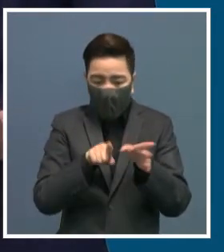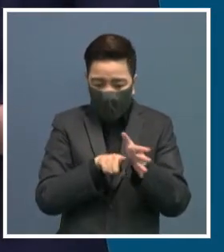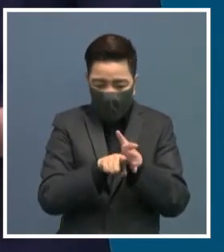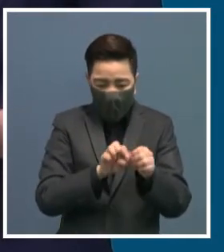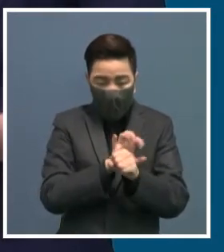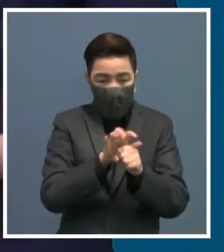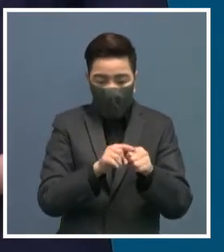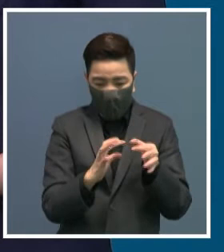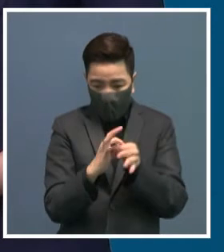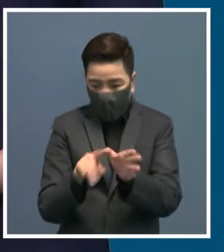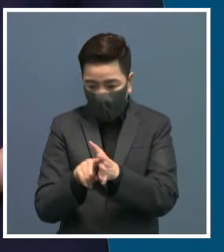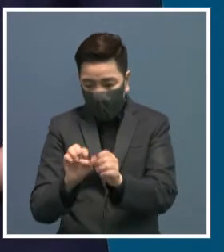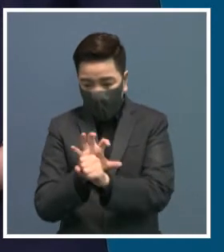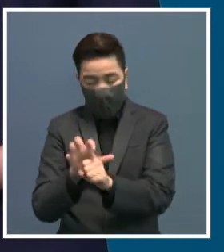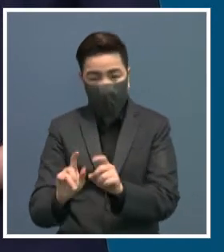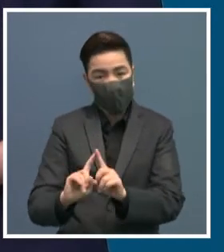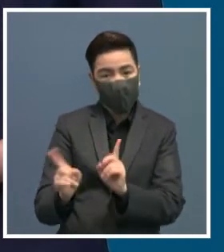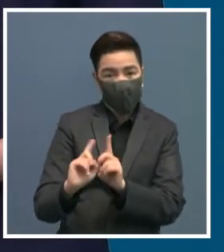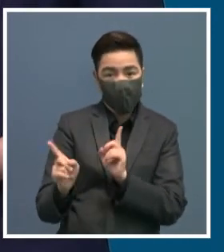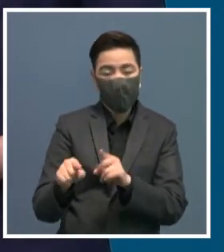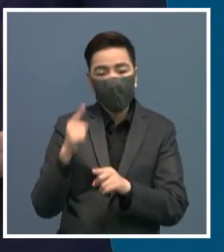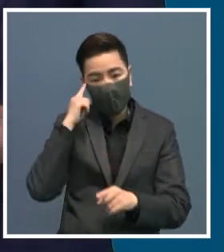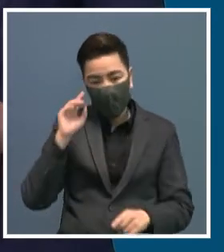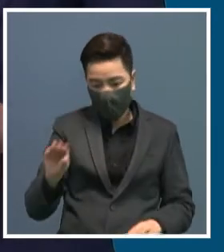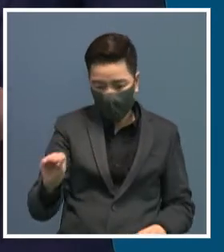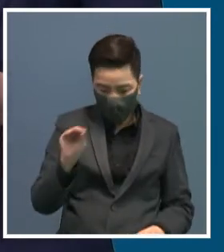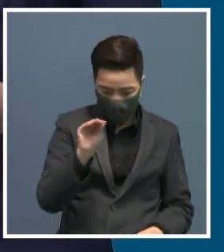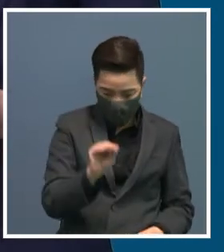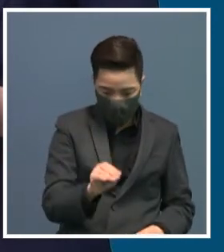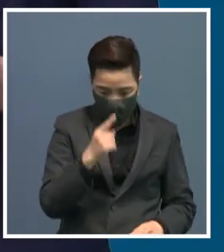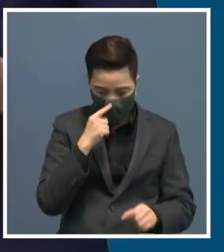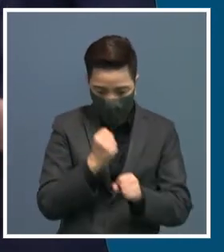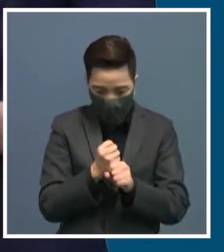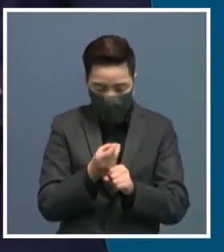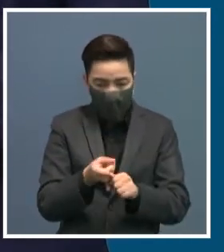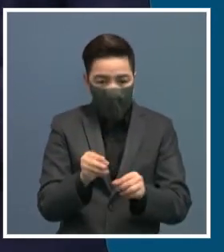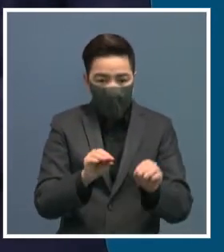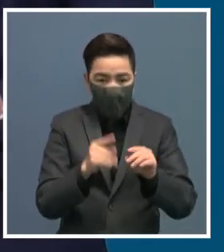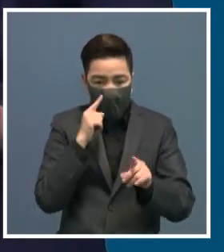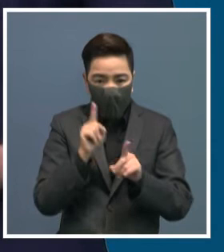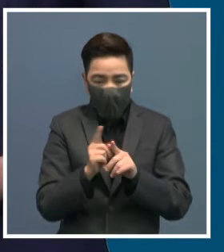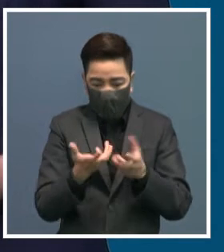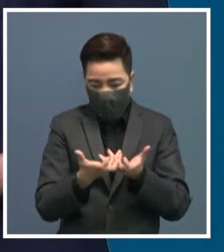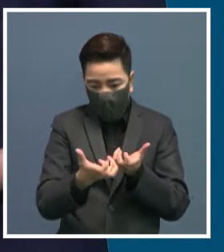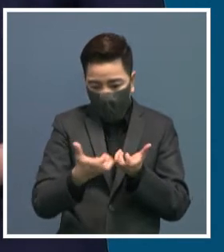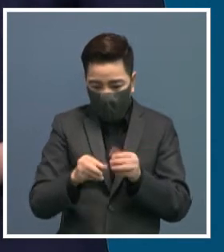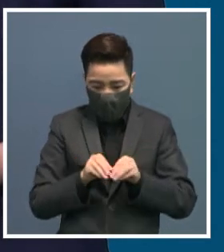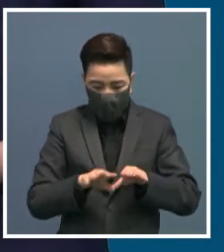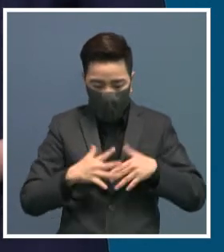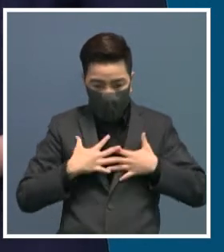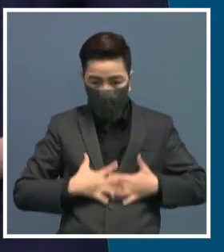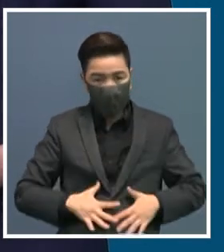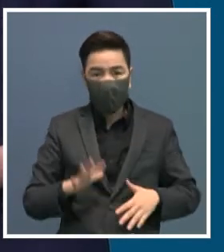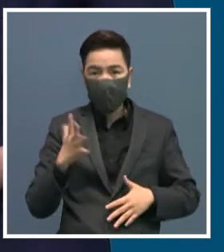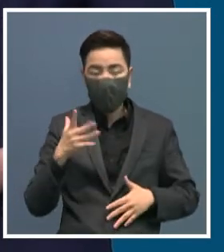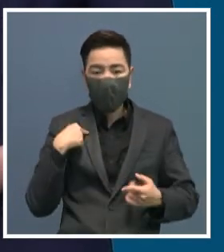เชื้อที่ไม่ได้เกี่ยวข้องกับขอบ 19เลยก็ได้นะคะเพื่อที่จะนำมาให้สร้างว่าไม่สามารถแบ่งตัวหรือว่าเติบโตในร่าง